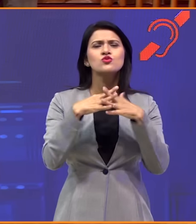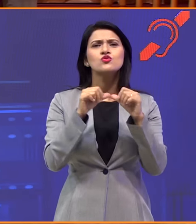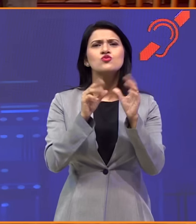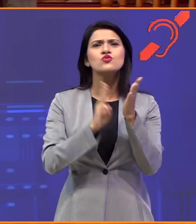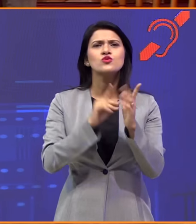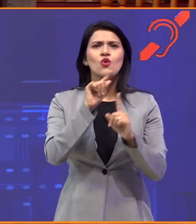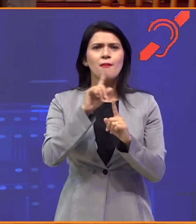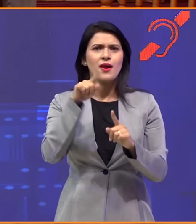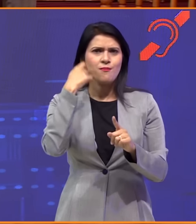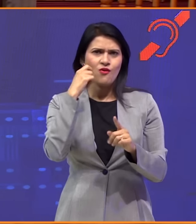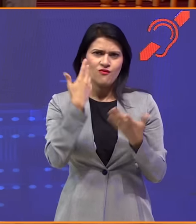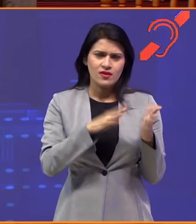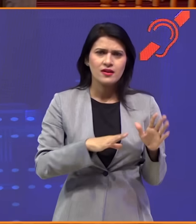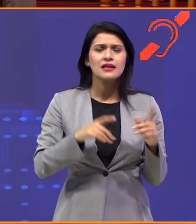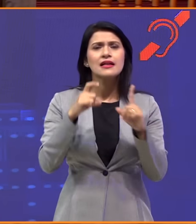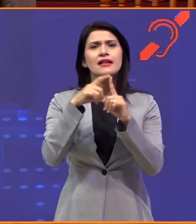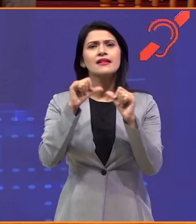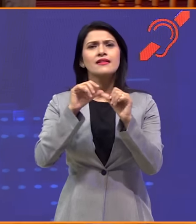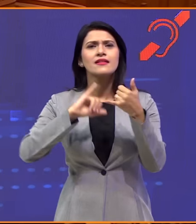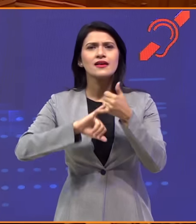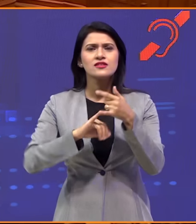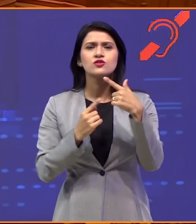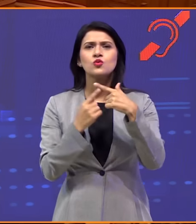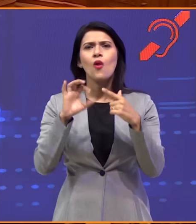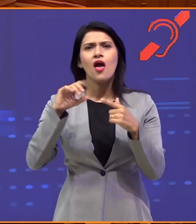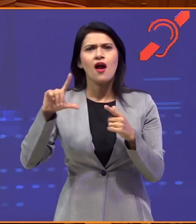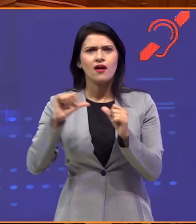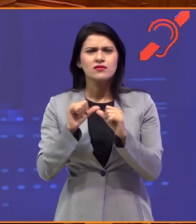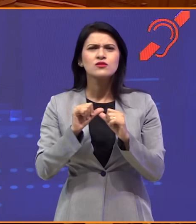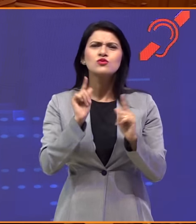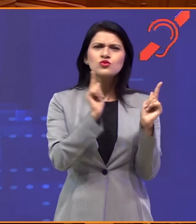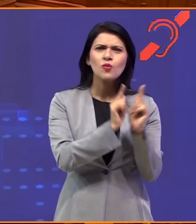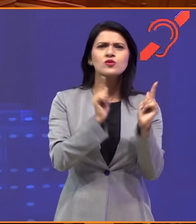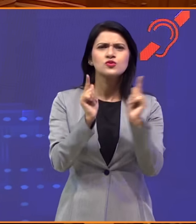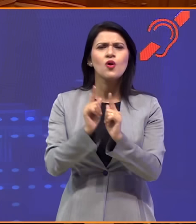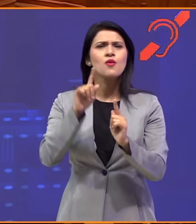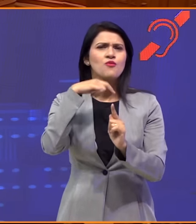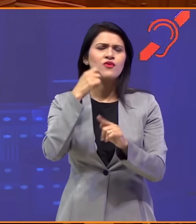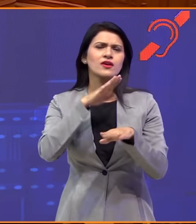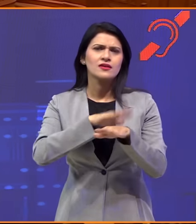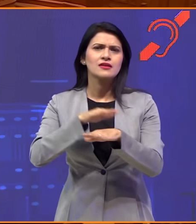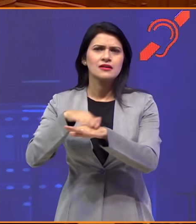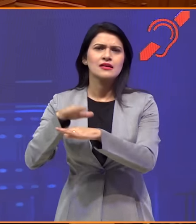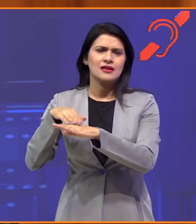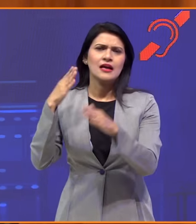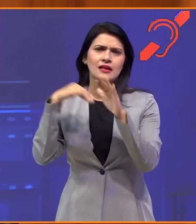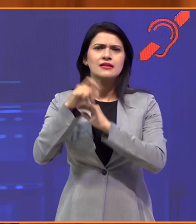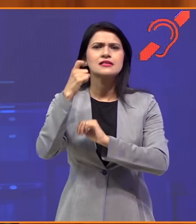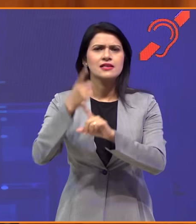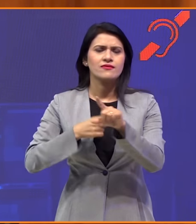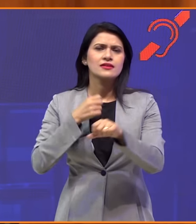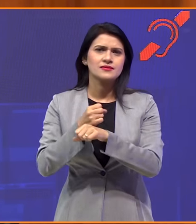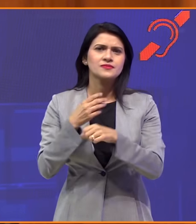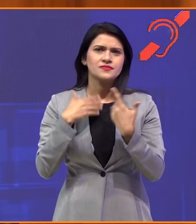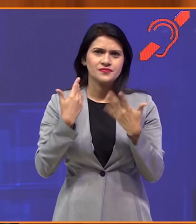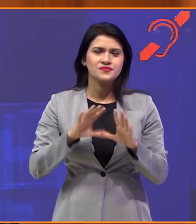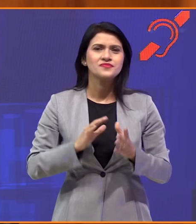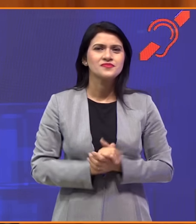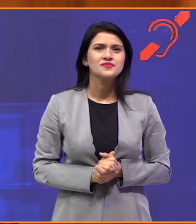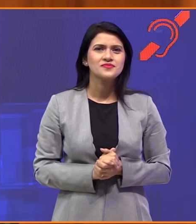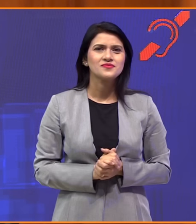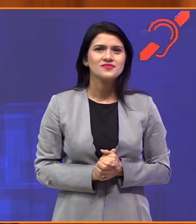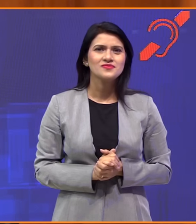फिल्म की थी मैंने दस् तोला बड़ी अच्छी फिल्म की थी एसिड फैक्ट्री एक फिल्म की थी मैंने वो भी एक फिल्म थी जो हम अब मैं आपको